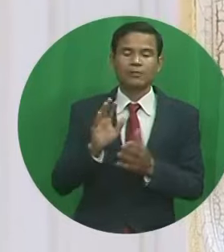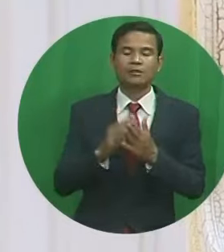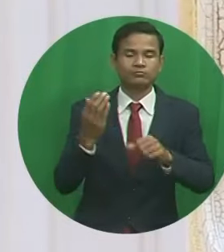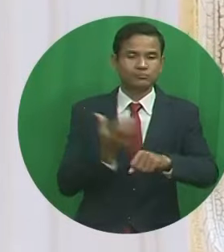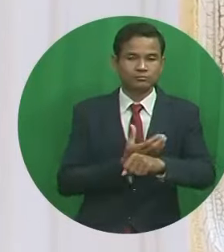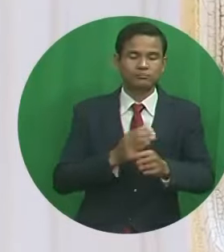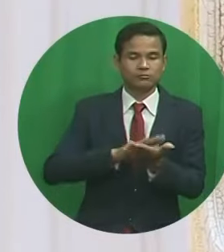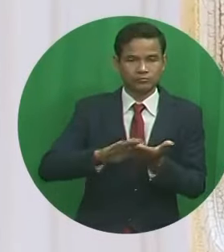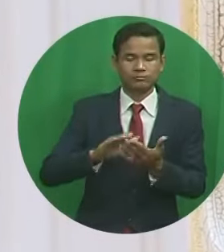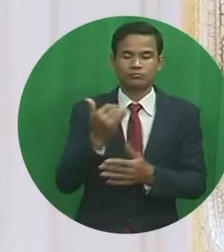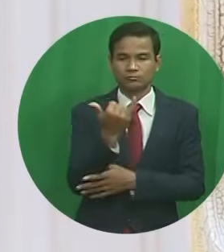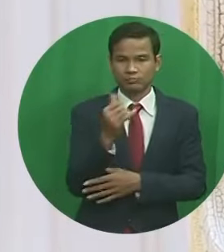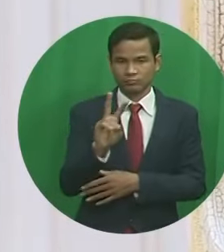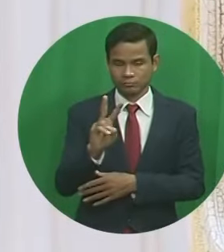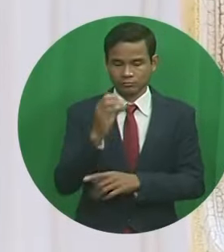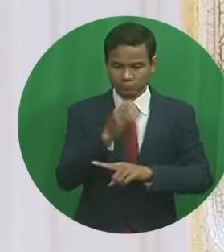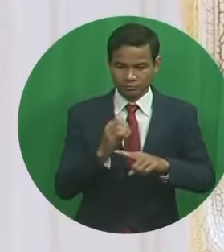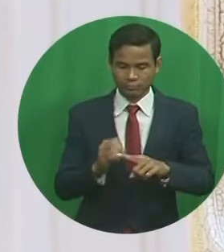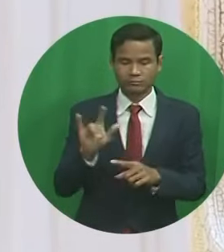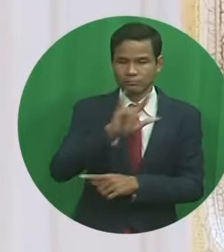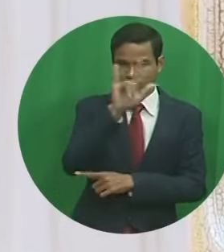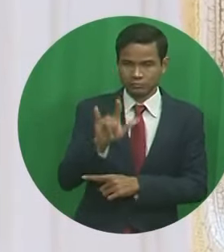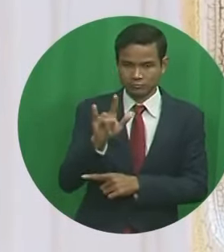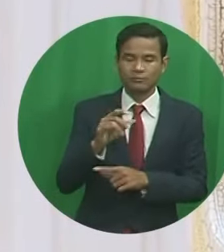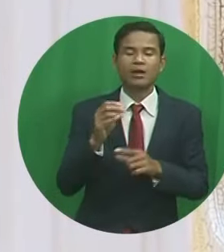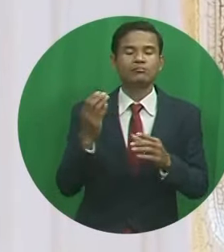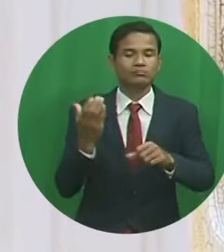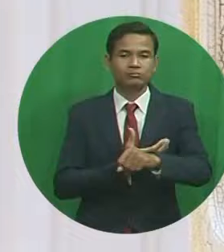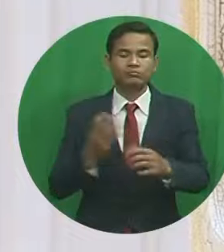ចំនួន 62% នៃការប្រើប្រាស់ធម្មពលសរុប